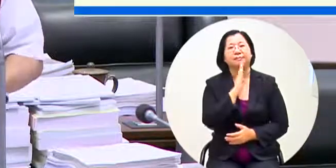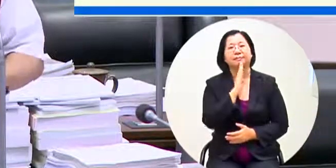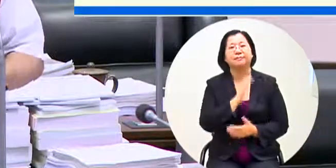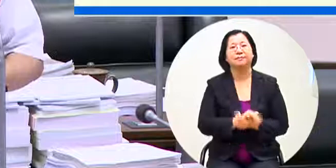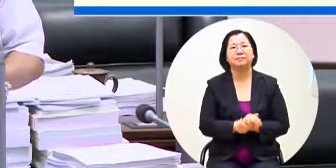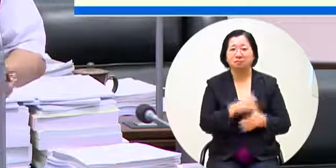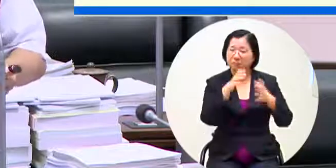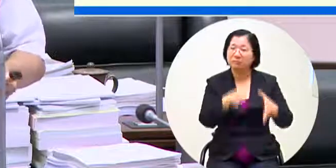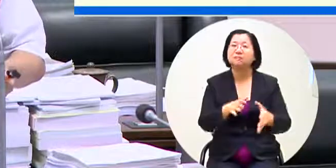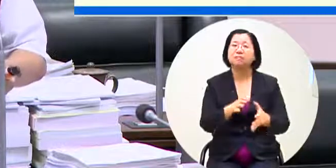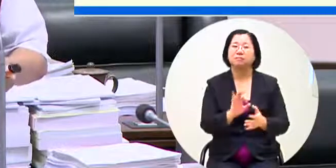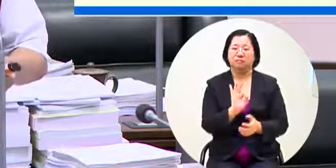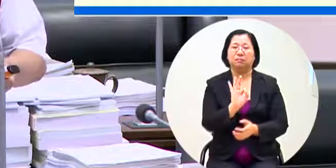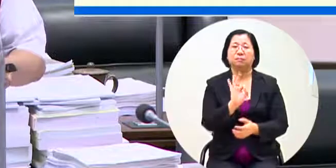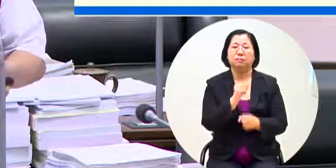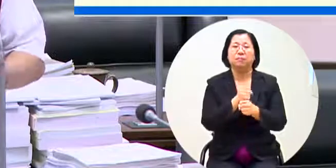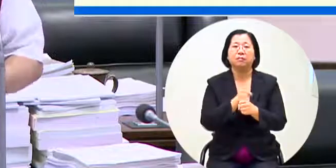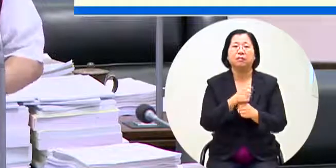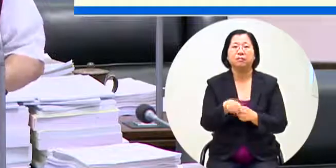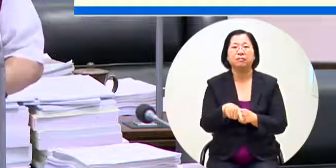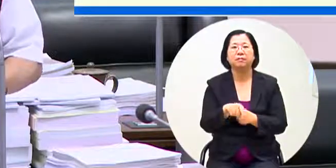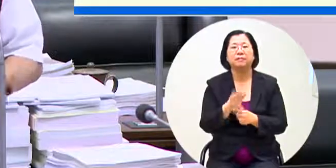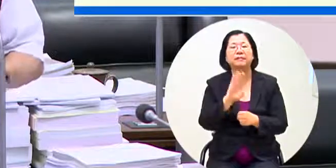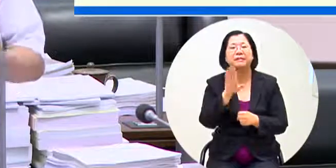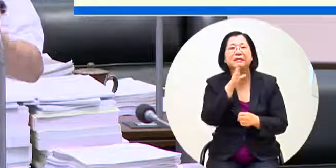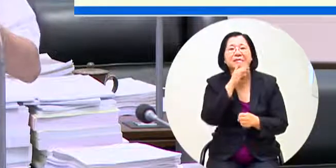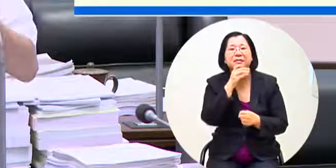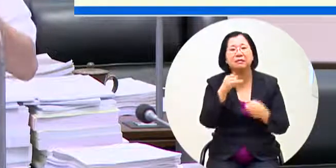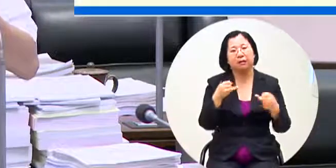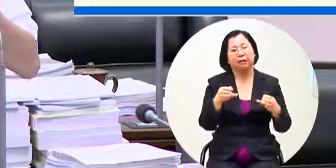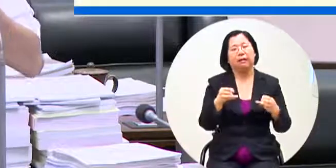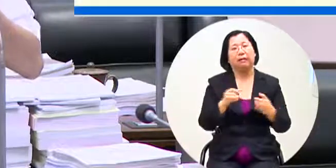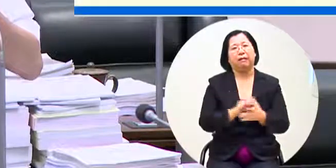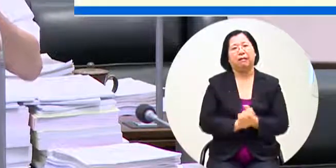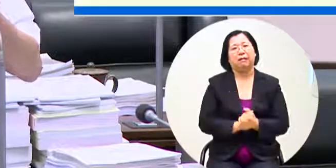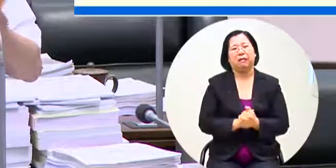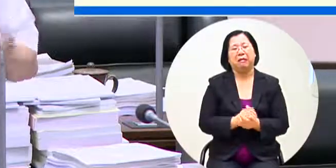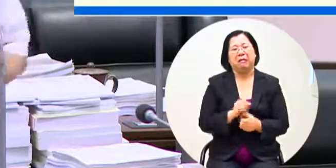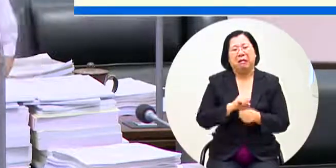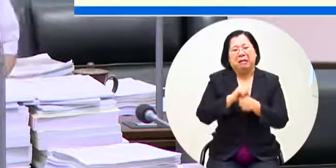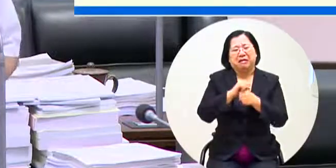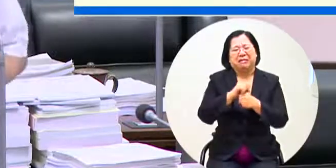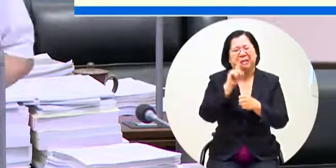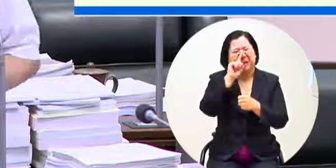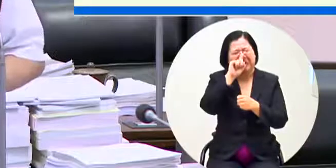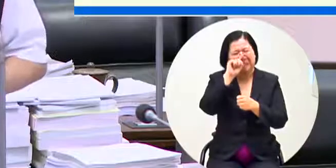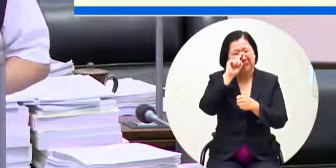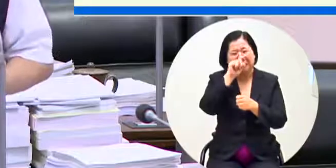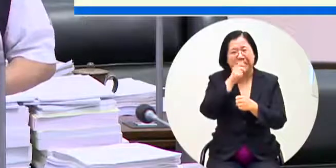论吼，比是增加因这个空污较严重，所以要阁做四